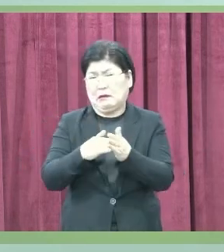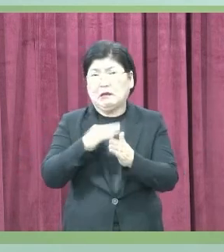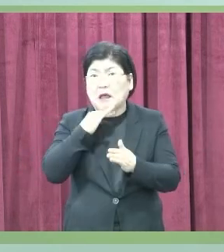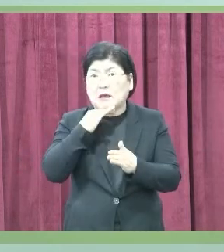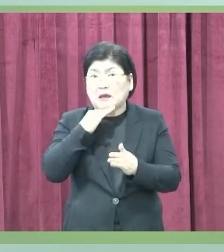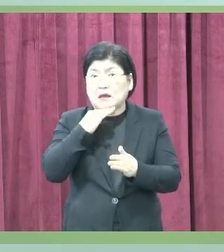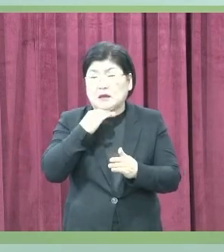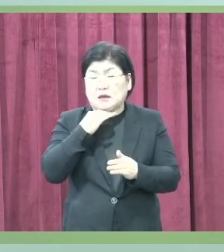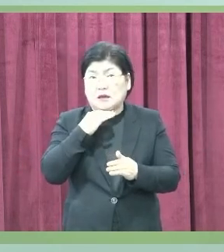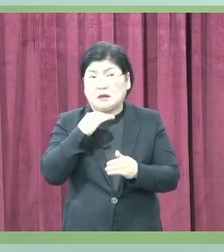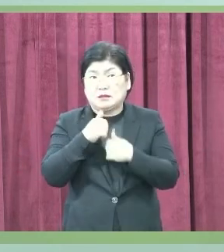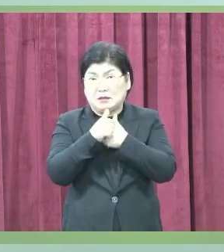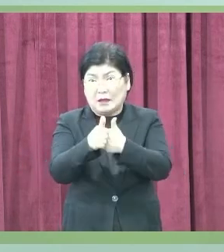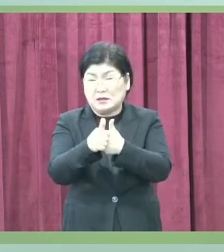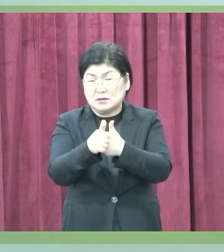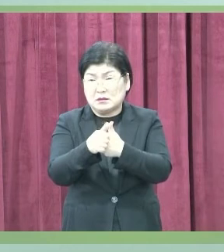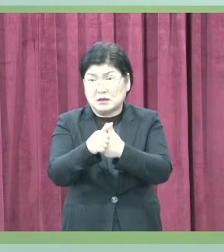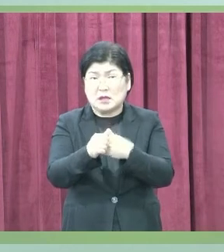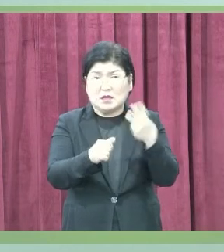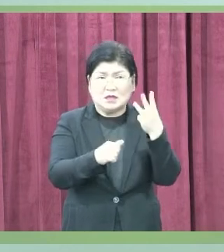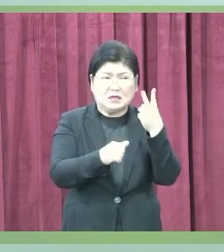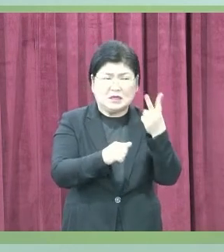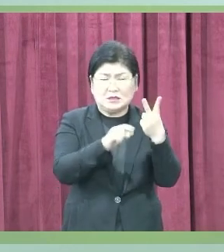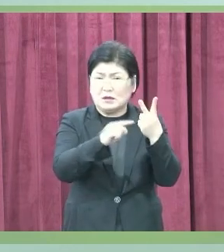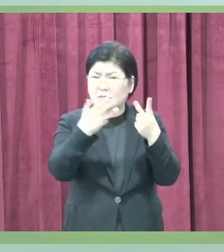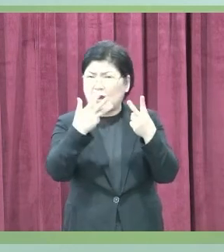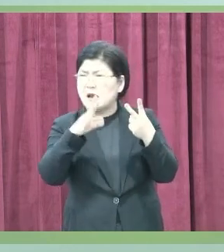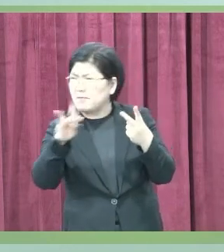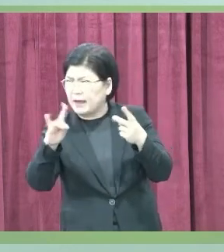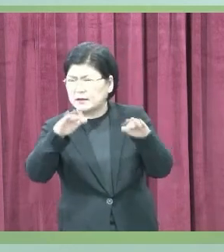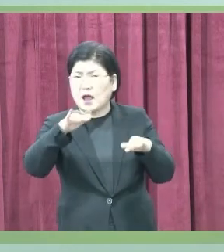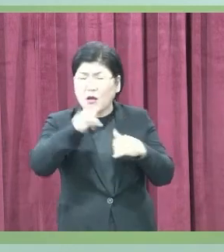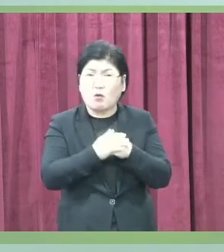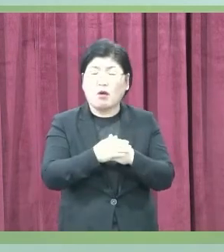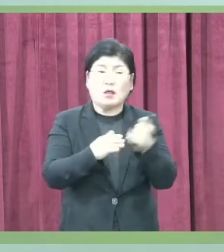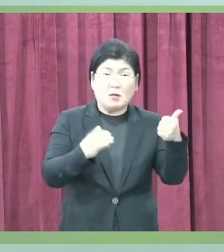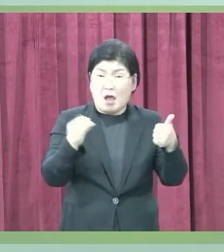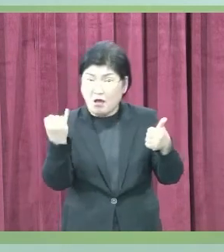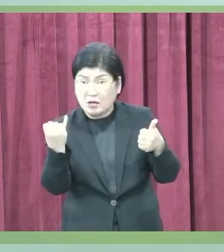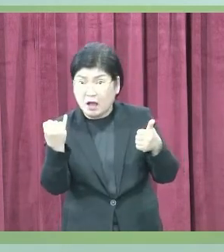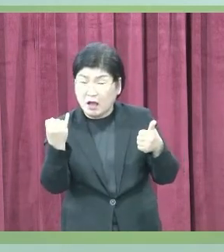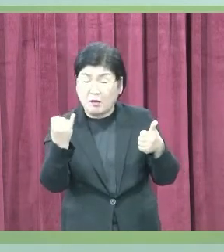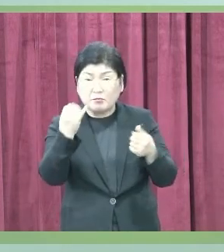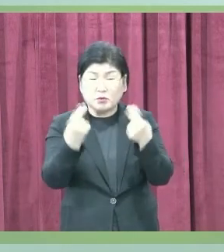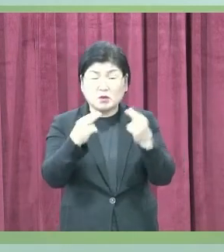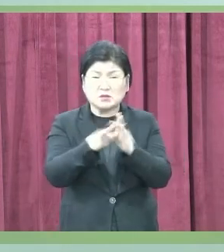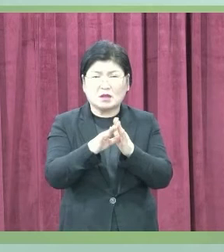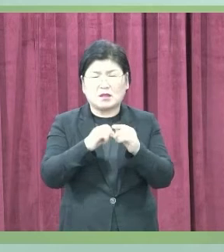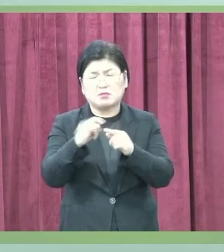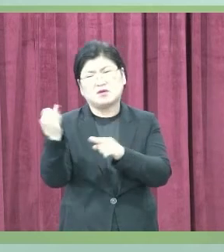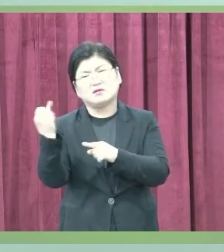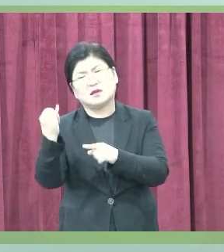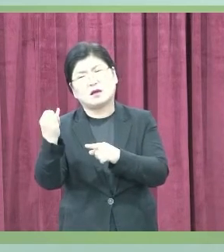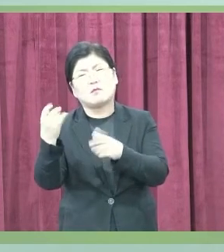높으니까 그러니까 연령 표준화하니까 2.8배 차이가 났고요. 그다음에 성별 조사망률은 남자보다 여자가